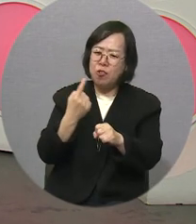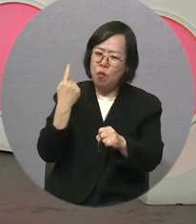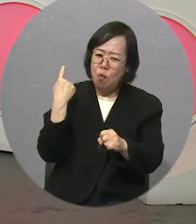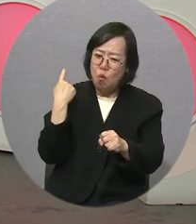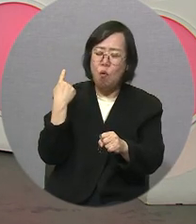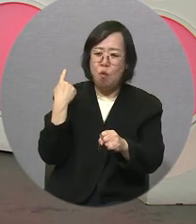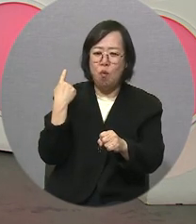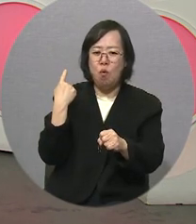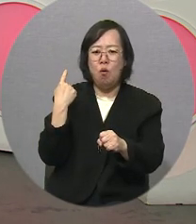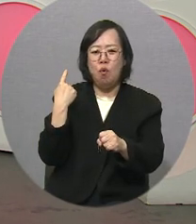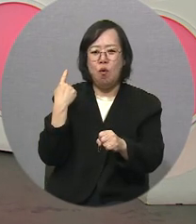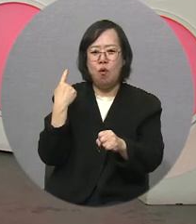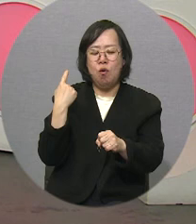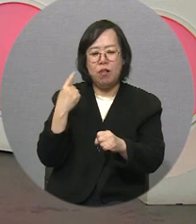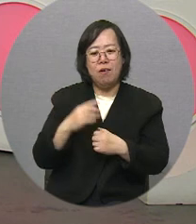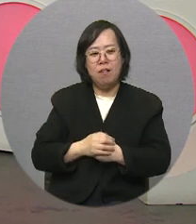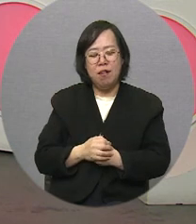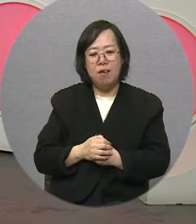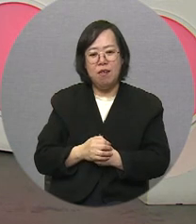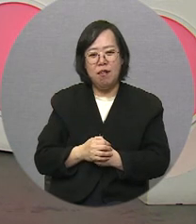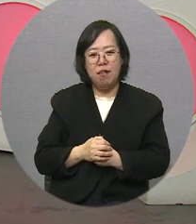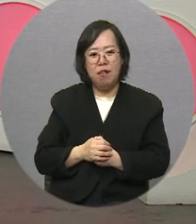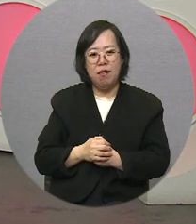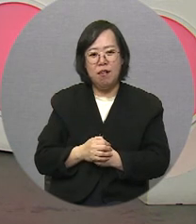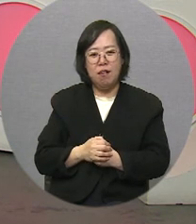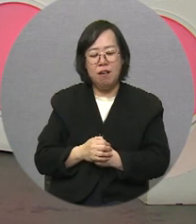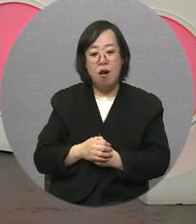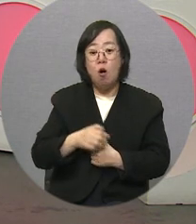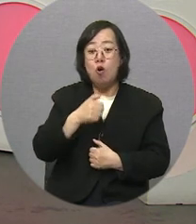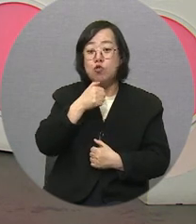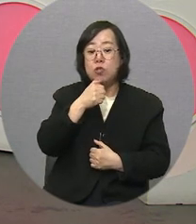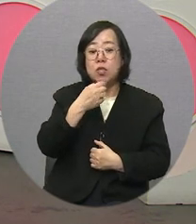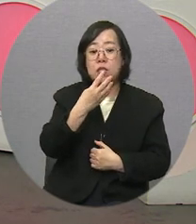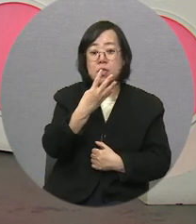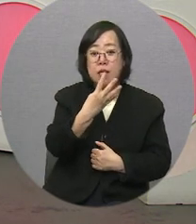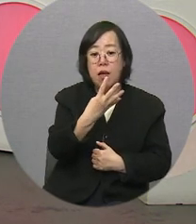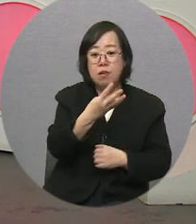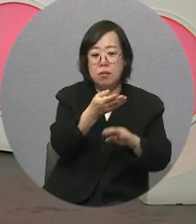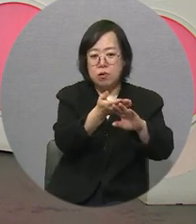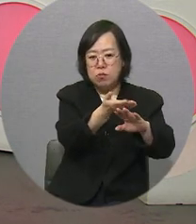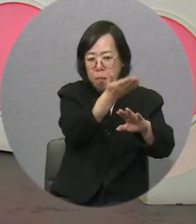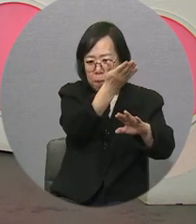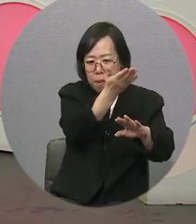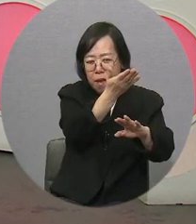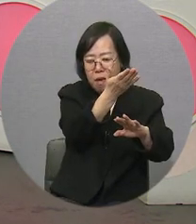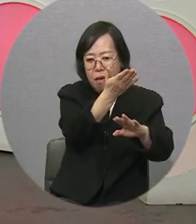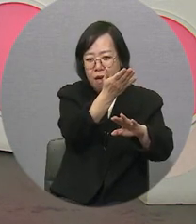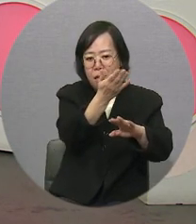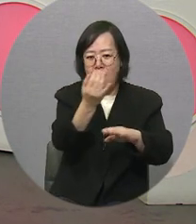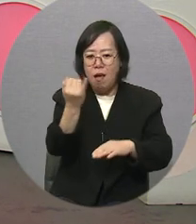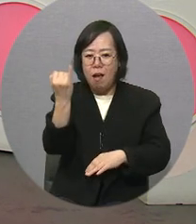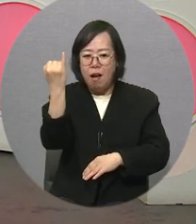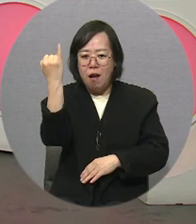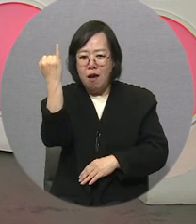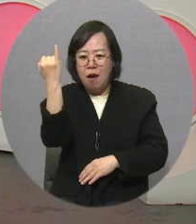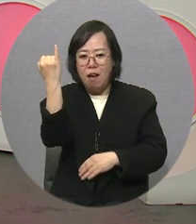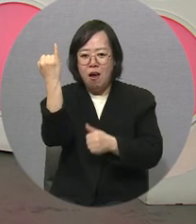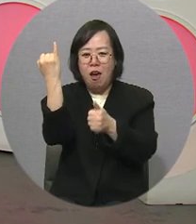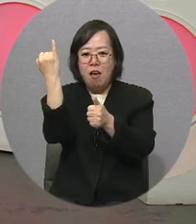이맘때 도에 가인 선배는요, 54세 4살 아래 남자와